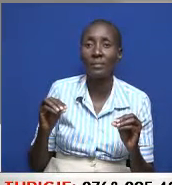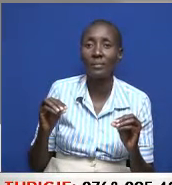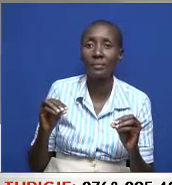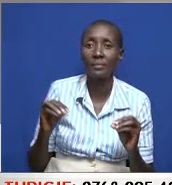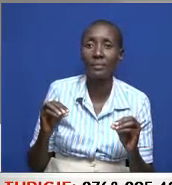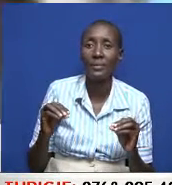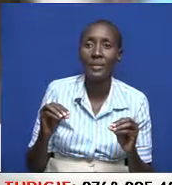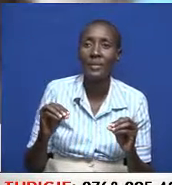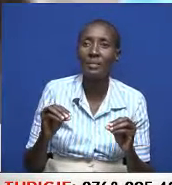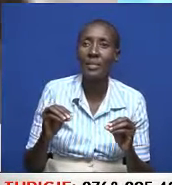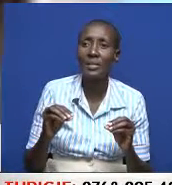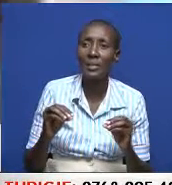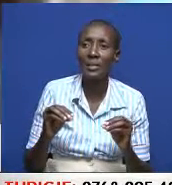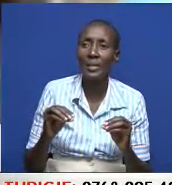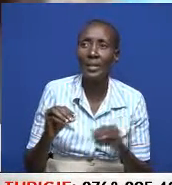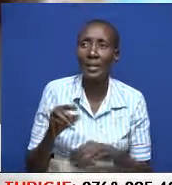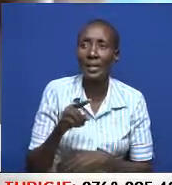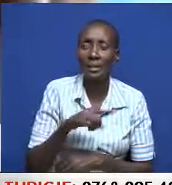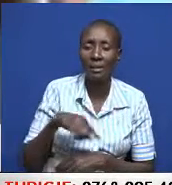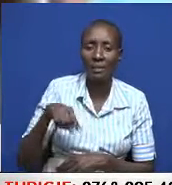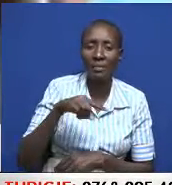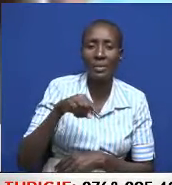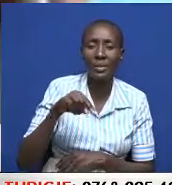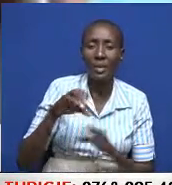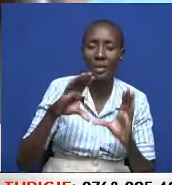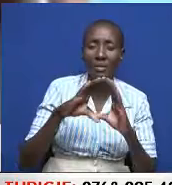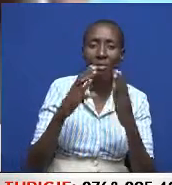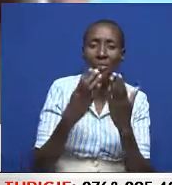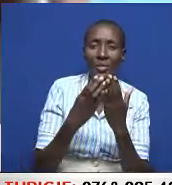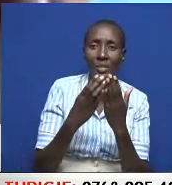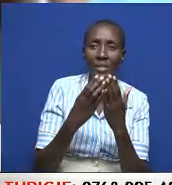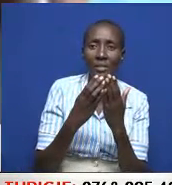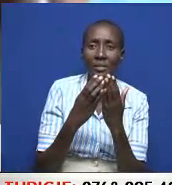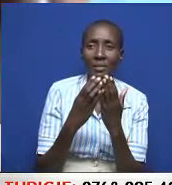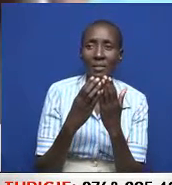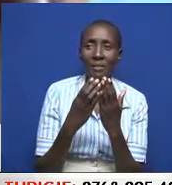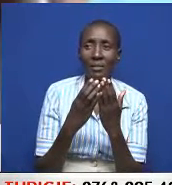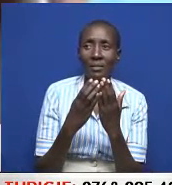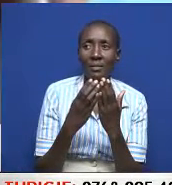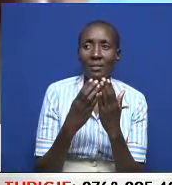walifika. Sisi kama Sengura tunahitaji kukubaliwa kuishika.